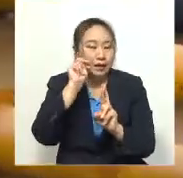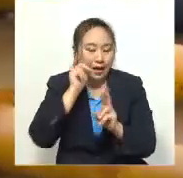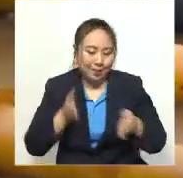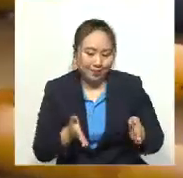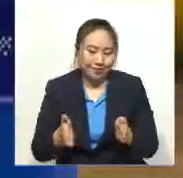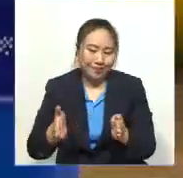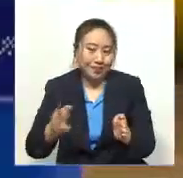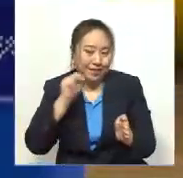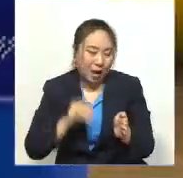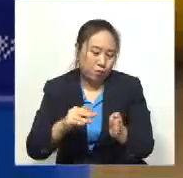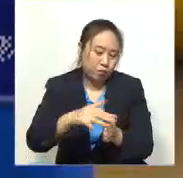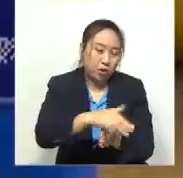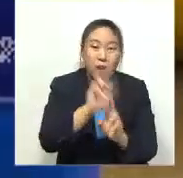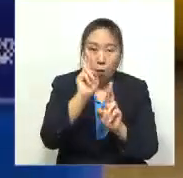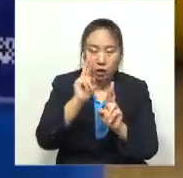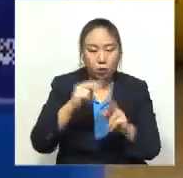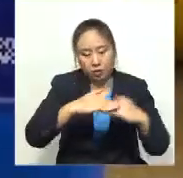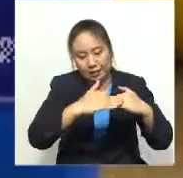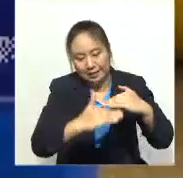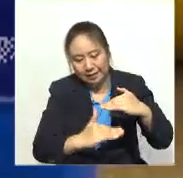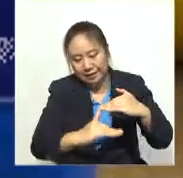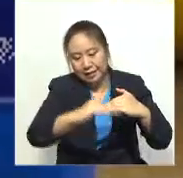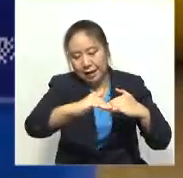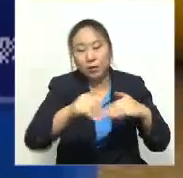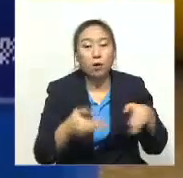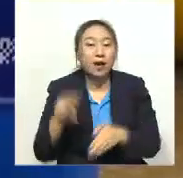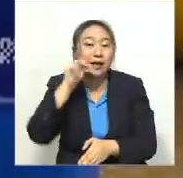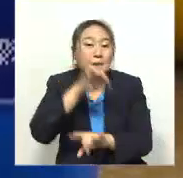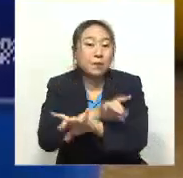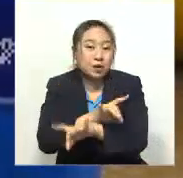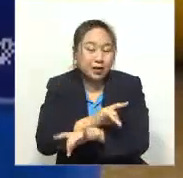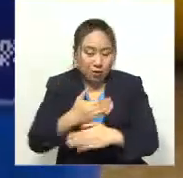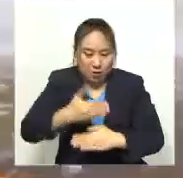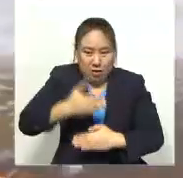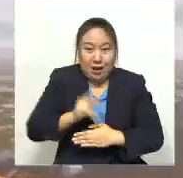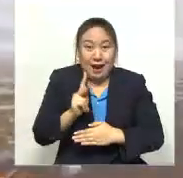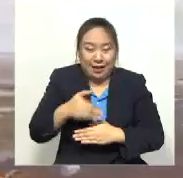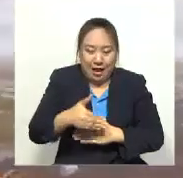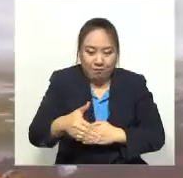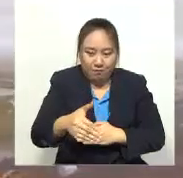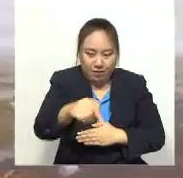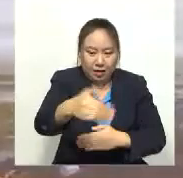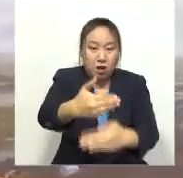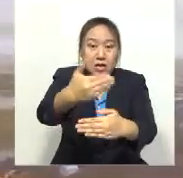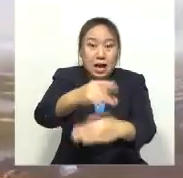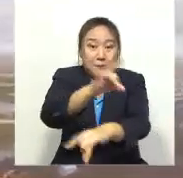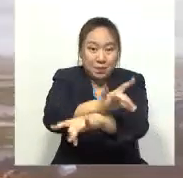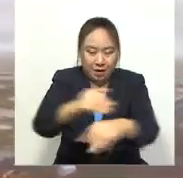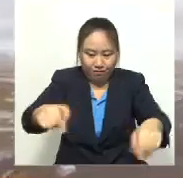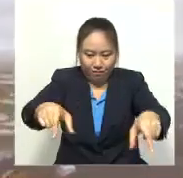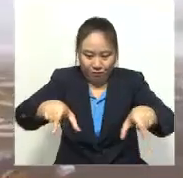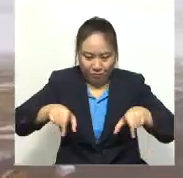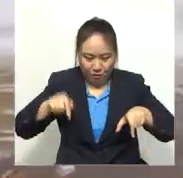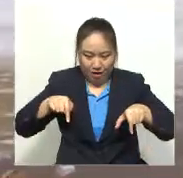ลิ่งได้แก่พื้นที่ลุ่มต่ำบริเวณแม่น้ำเพชรบุรีตั้งแต่พื้นที่ท้ายเขื่อนแก่งกระจานจนถึงเขื่อนเพชรใน5อำเภ